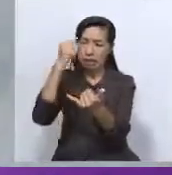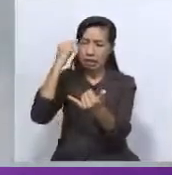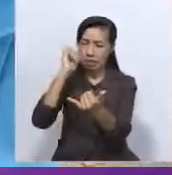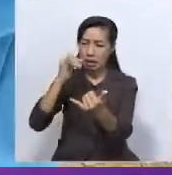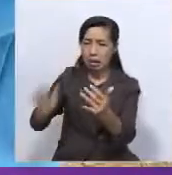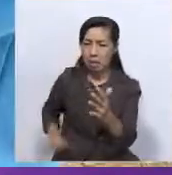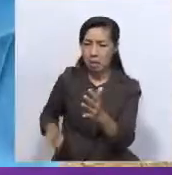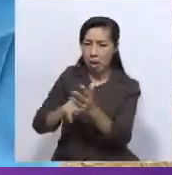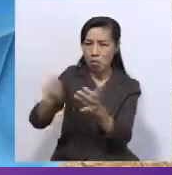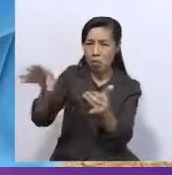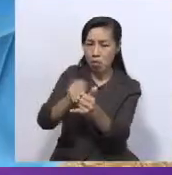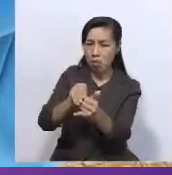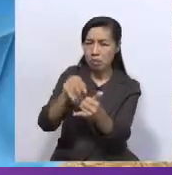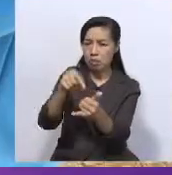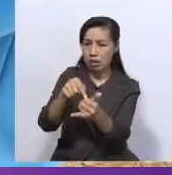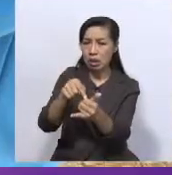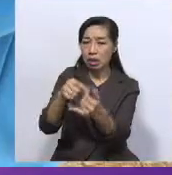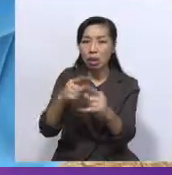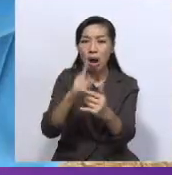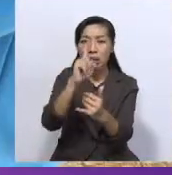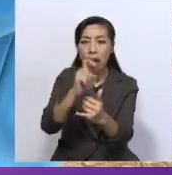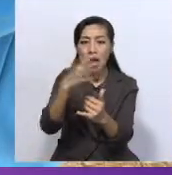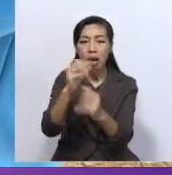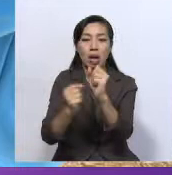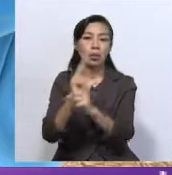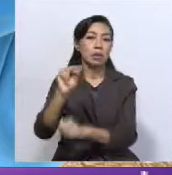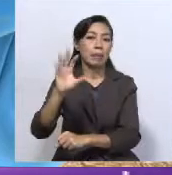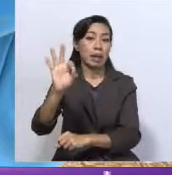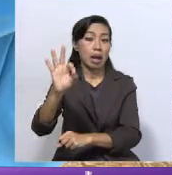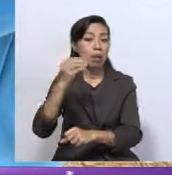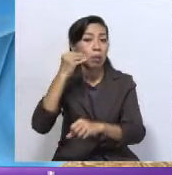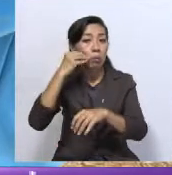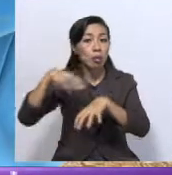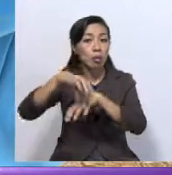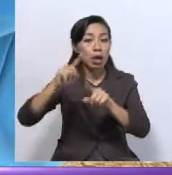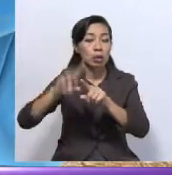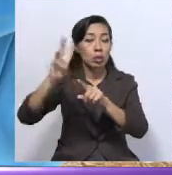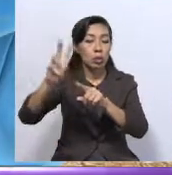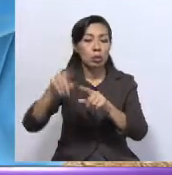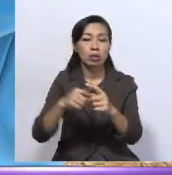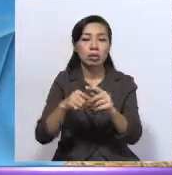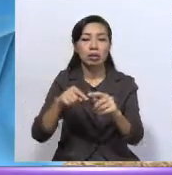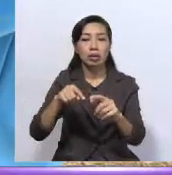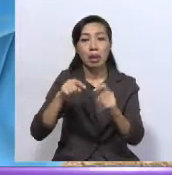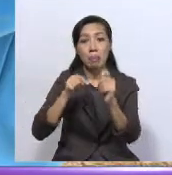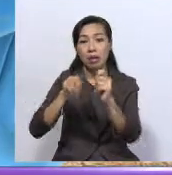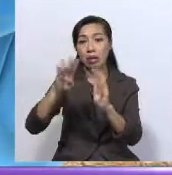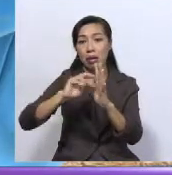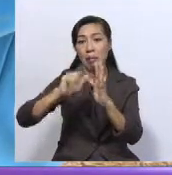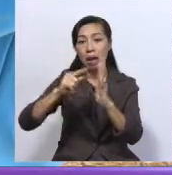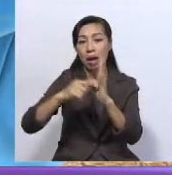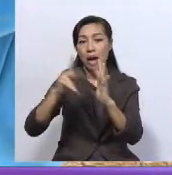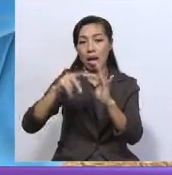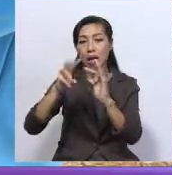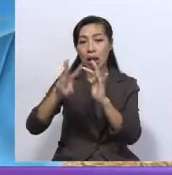บ้าและเสียชีวิตลงเป็นเพศชายอายุ39ปีอยู่ในพื้นที่หมู่6ตำบลท่ามะเดื่ออำเภอบางแก้วเขามี